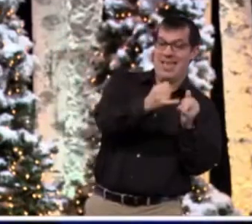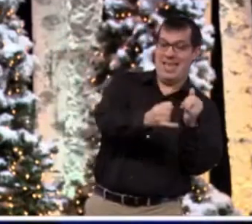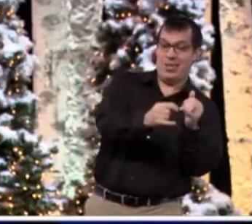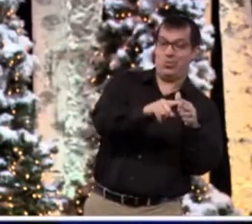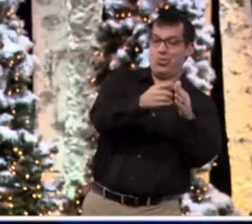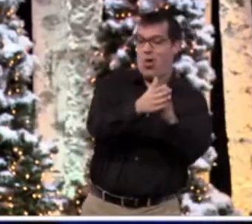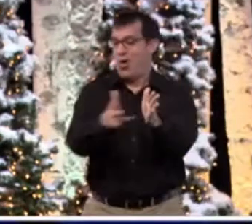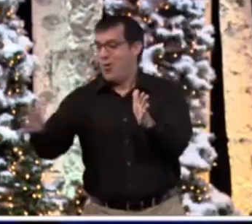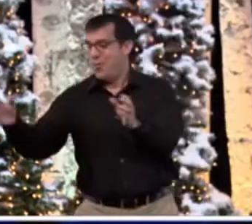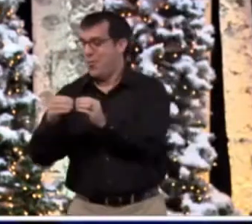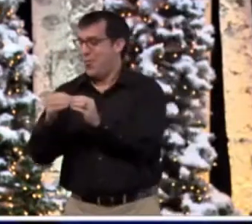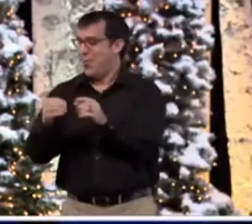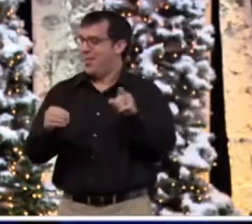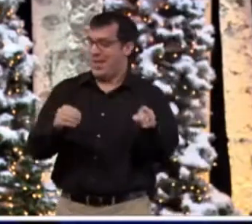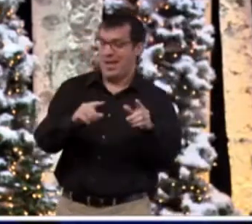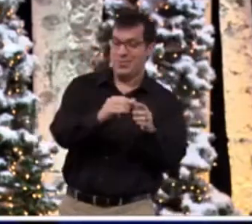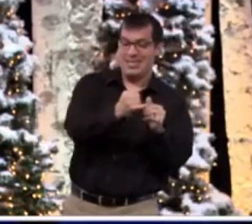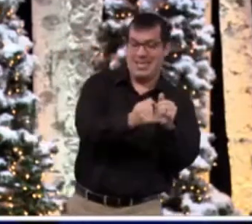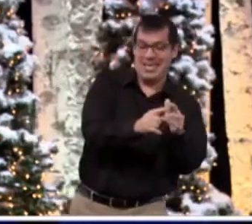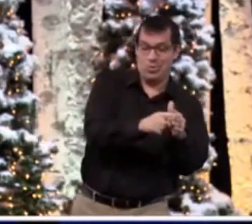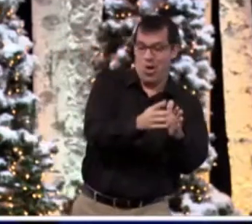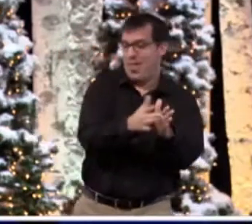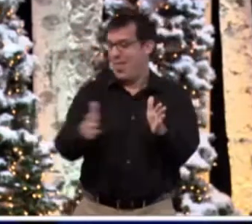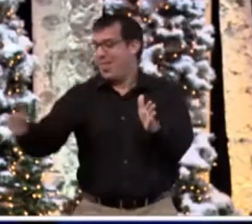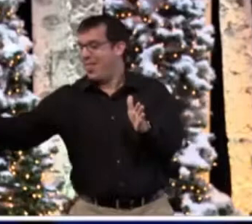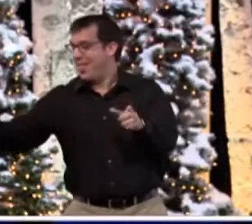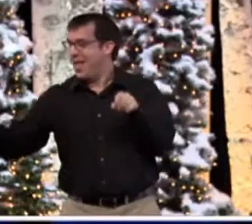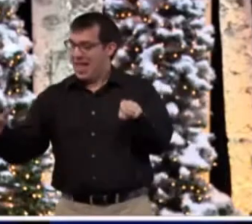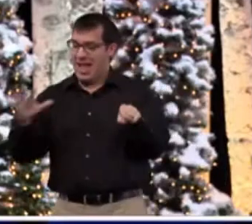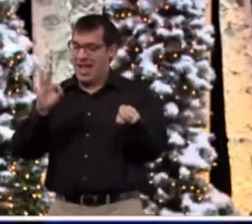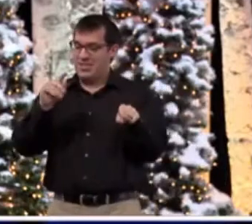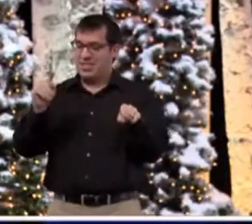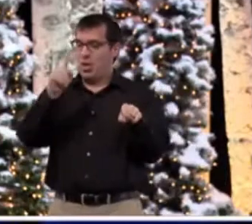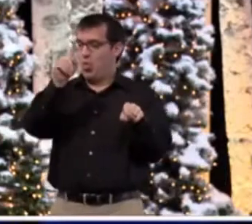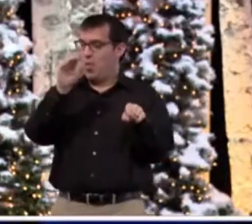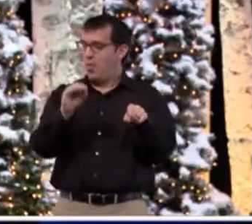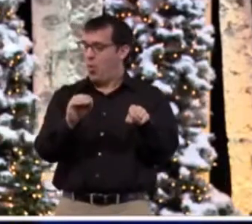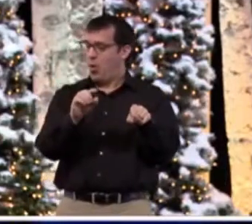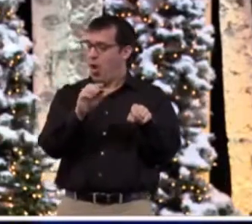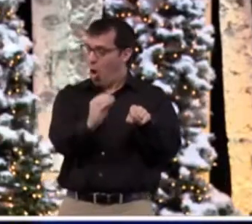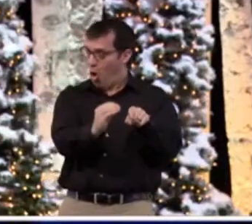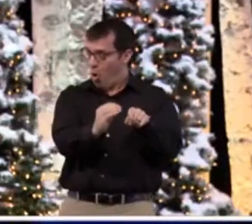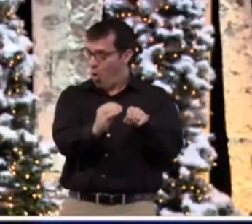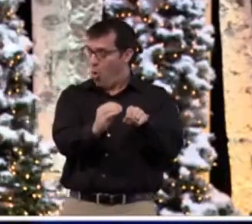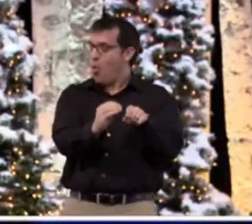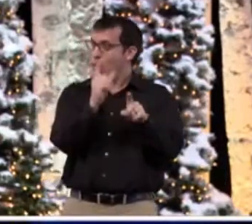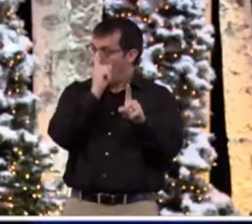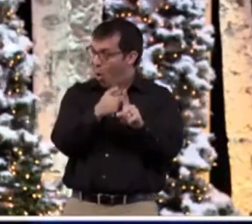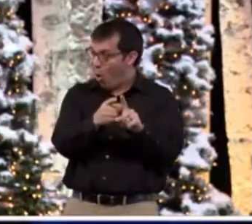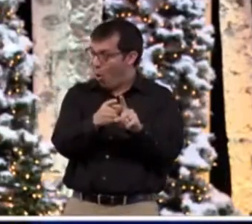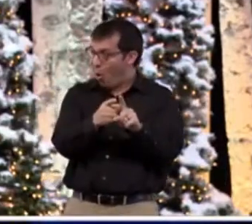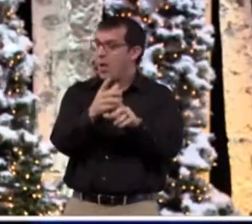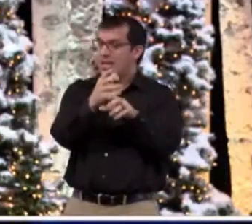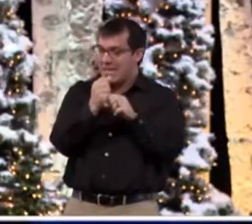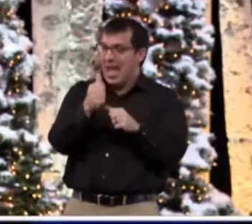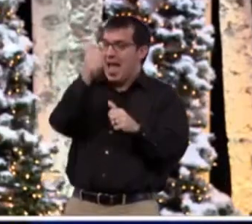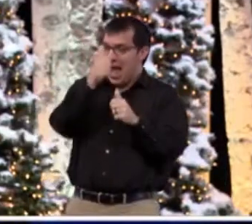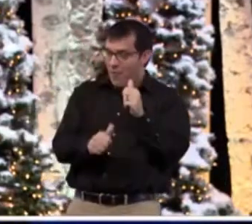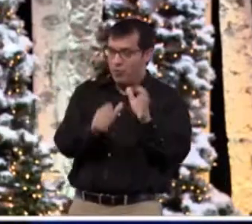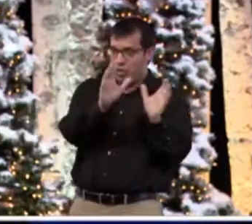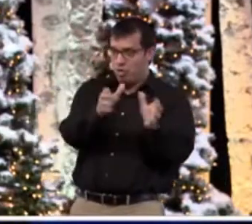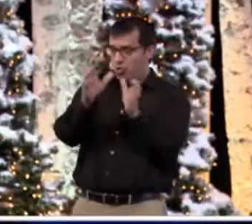यो शुरुवातको अन्त्य थियो। एफटिटी फिनिशिङ द टास्क 1.0 को उद्देश्य भनेको